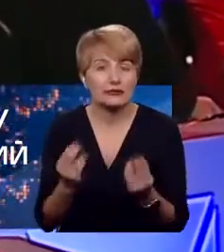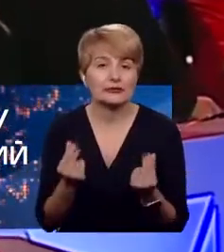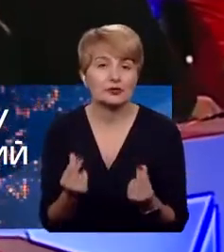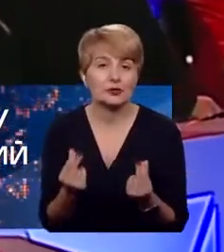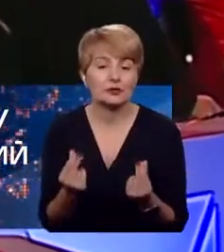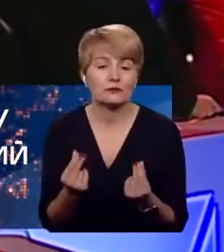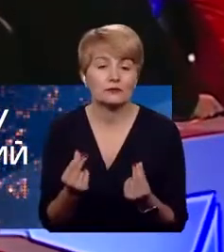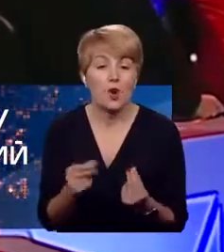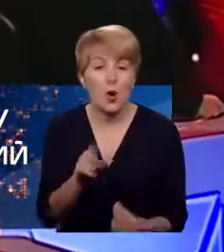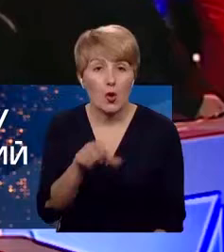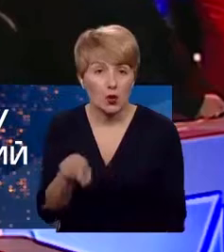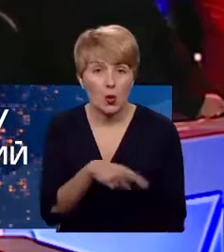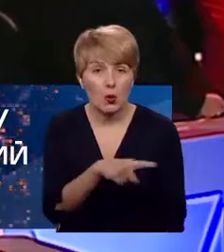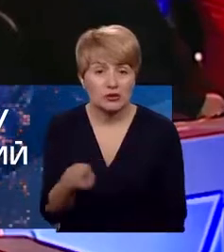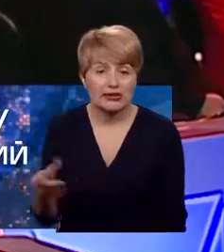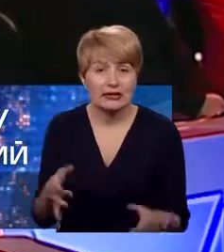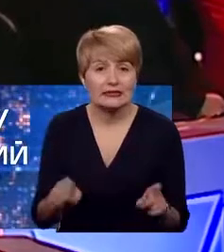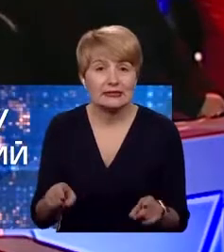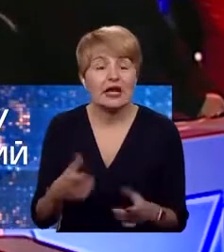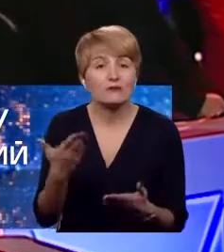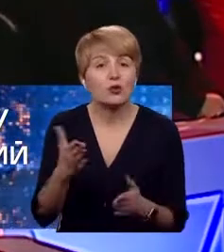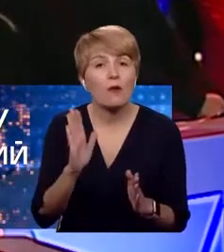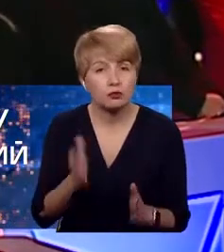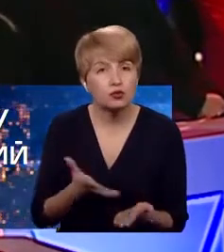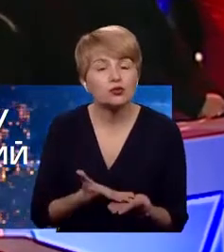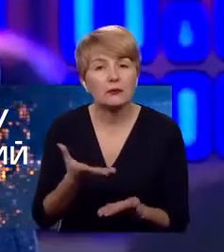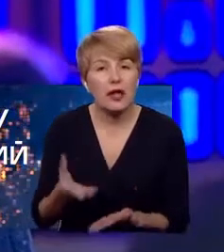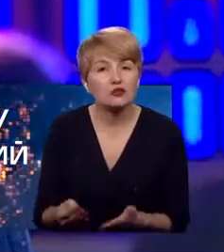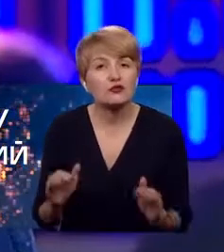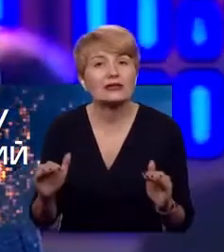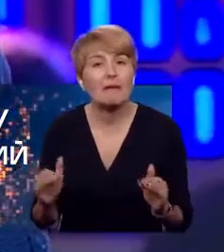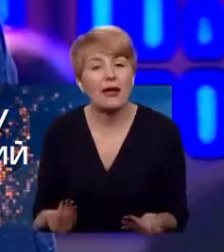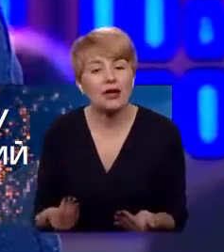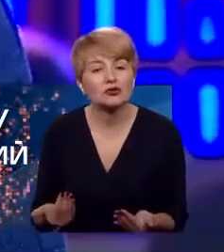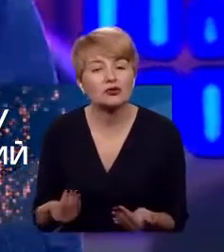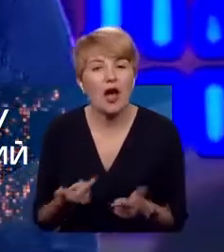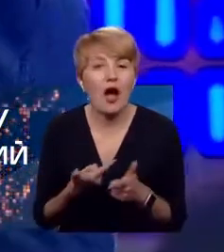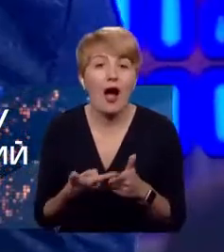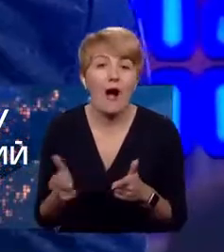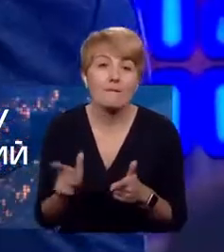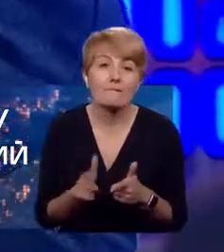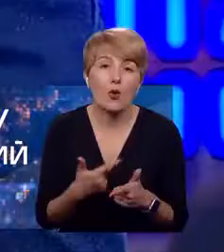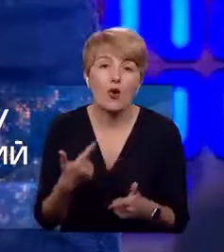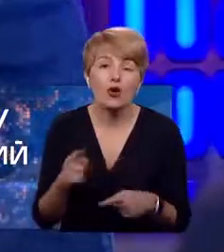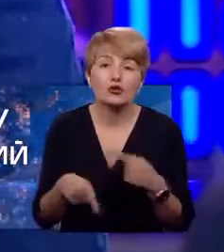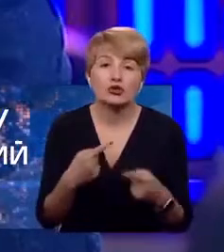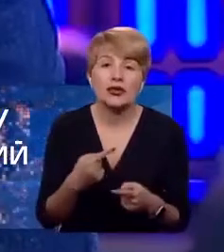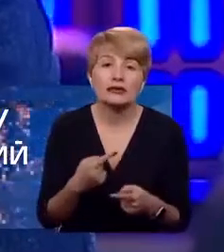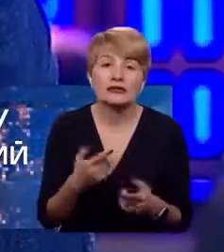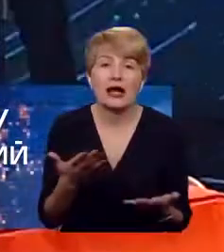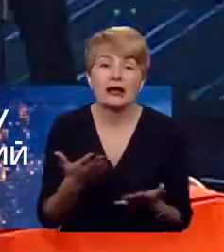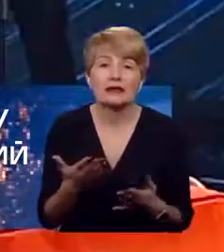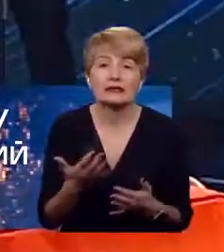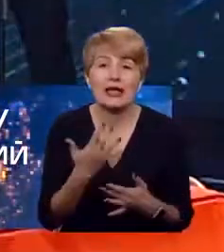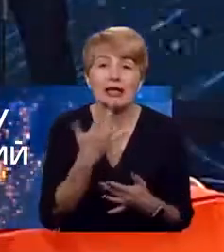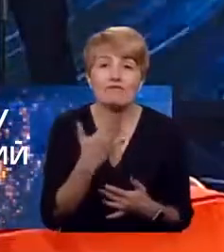Люди, які сидять, вони будуть сплачувати менше, або через якийсь імпорт, я не знаю, як